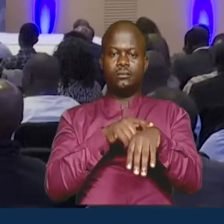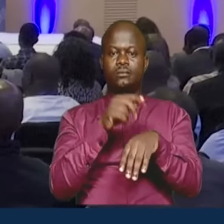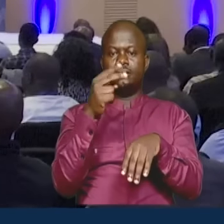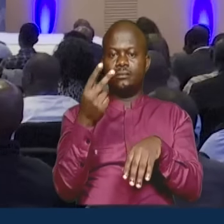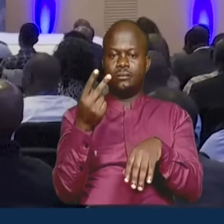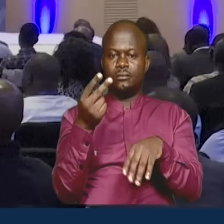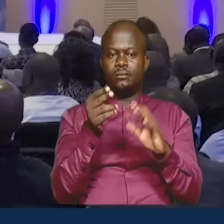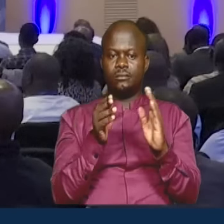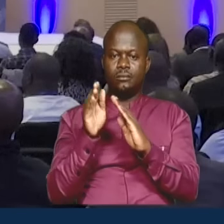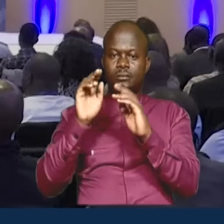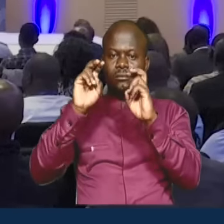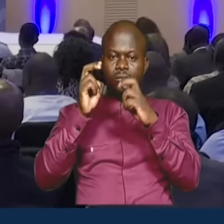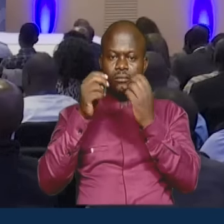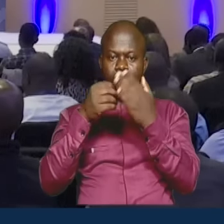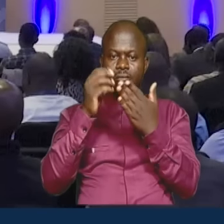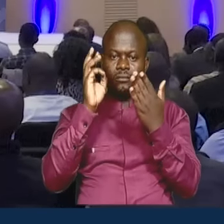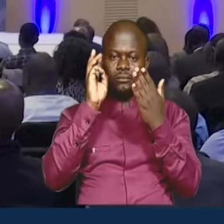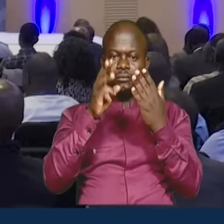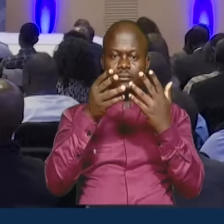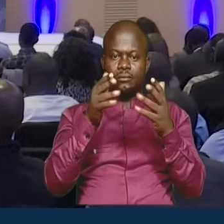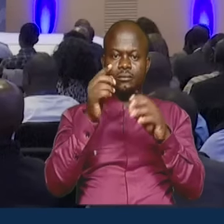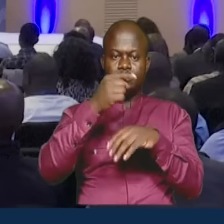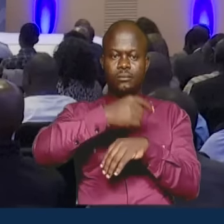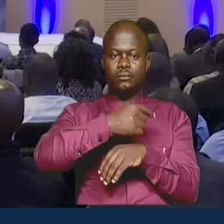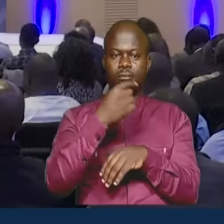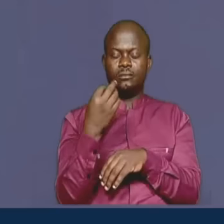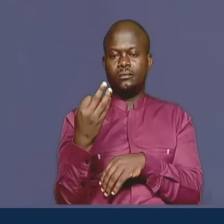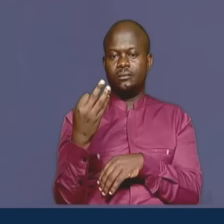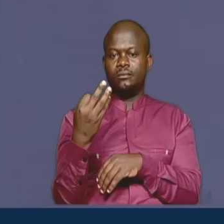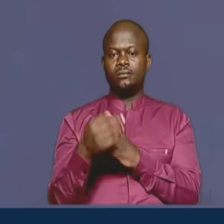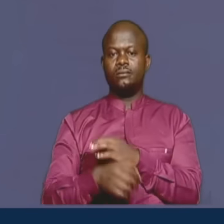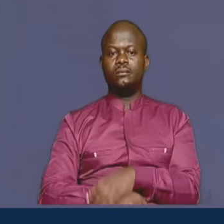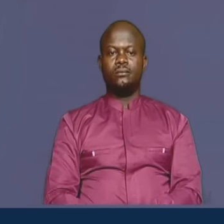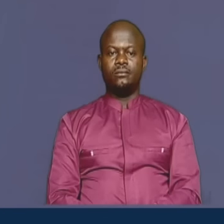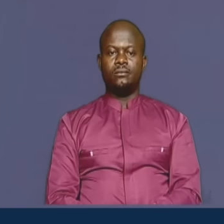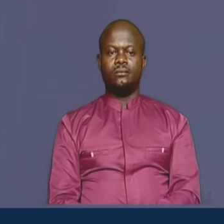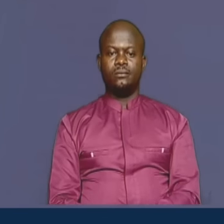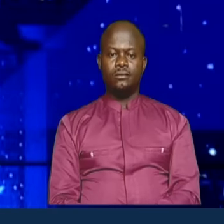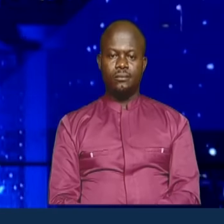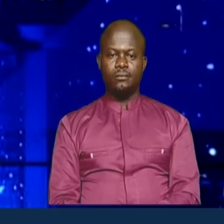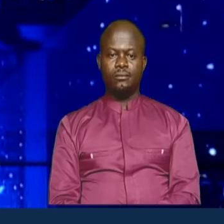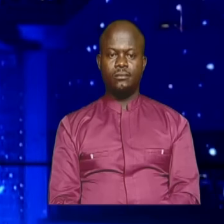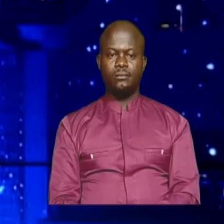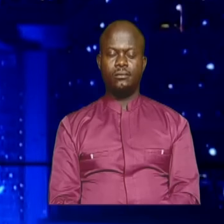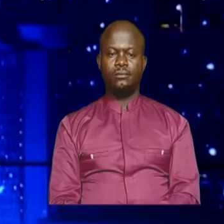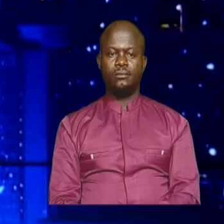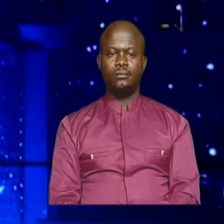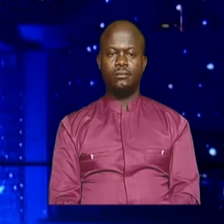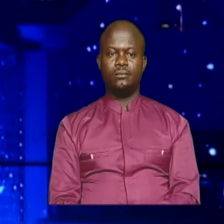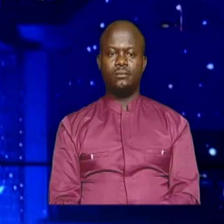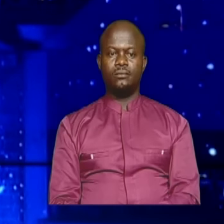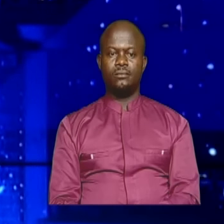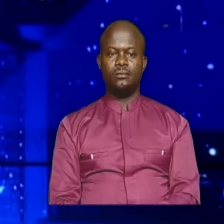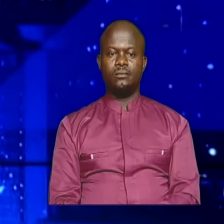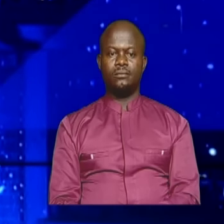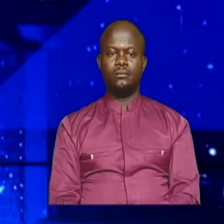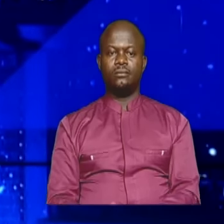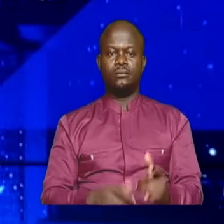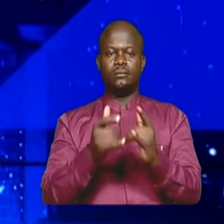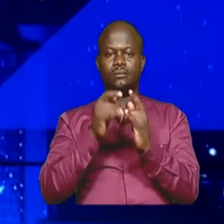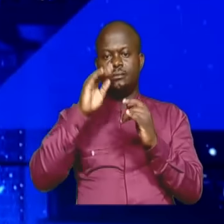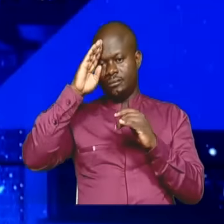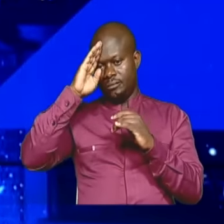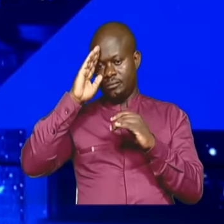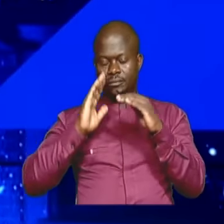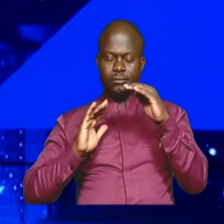bikaba biteganyijwe ko izamara iminsi 3. Nete Olive, Televiziyo y'u Rwanda I Kigali. Mu nama nkuru ya polisi